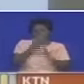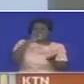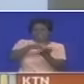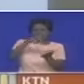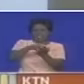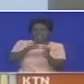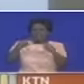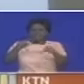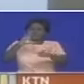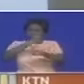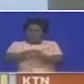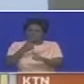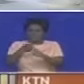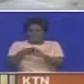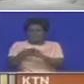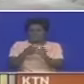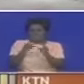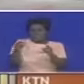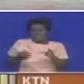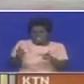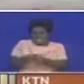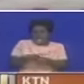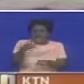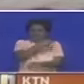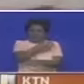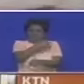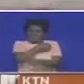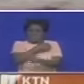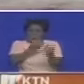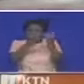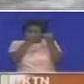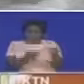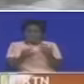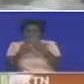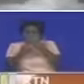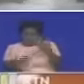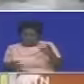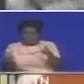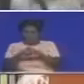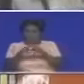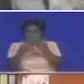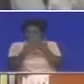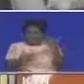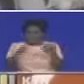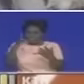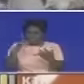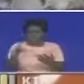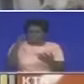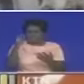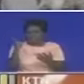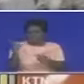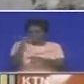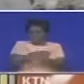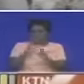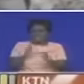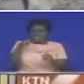they can also get blood from sister hospitals. Hitaji la damu na damu kudumu kwa siku 35 pekee ni